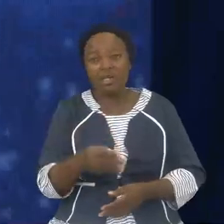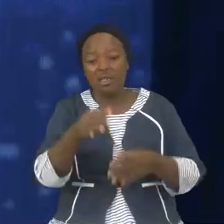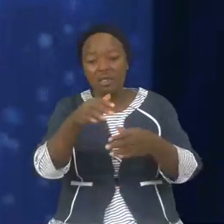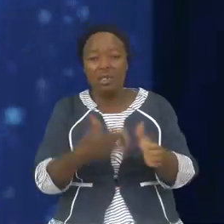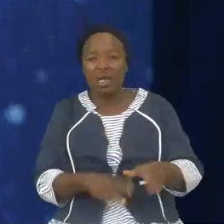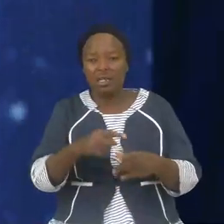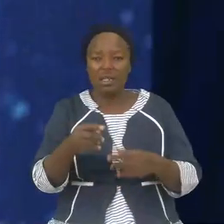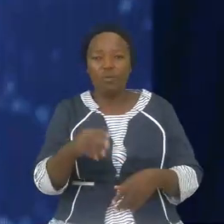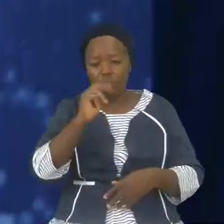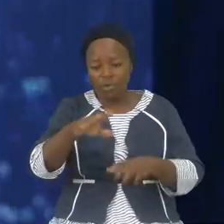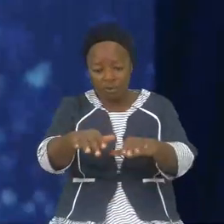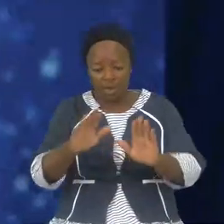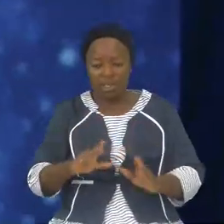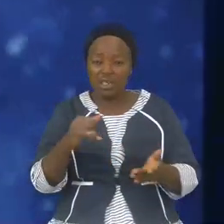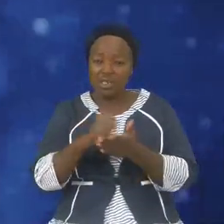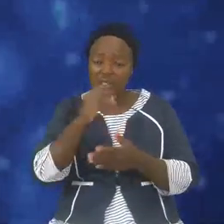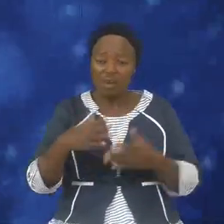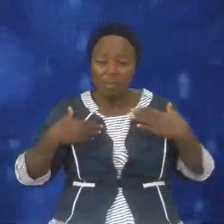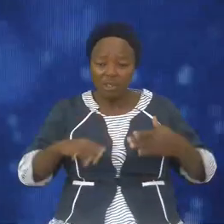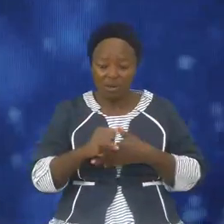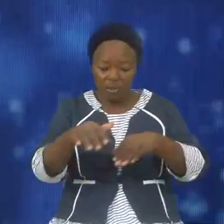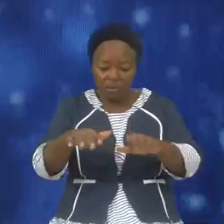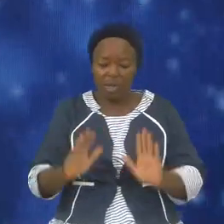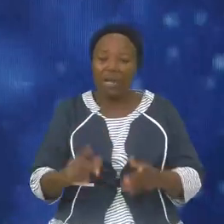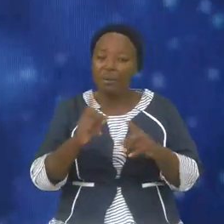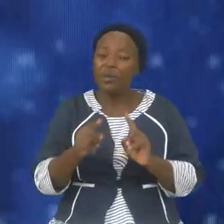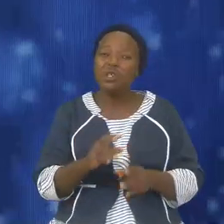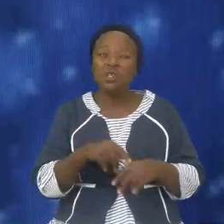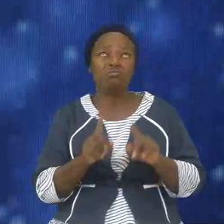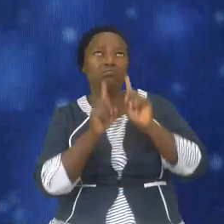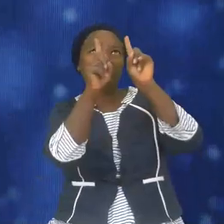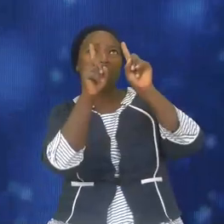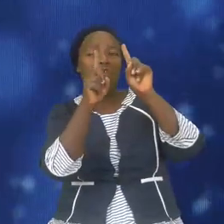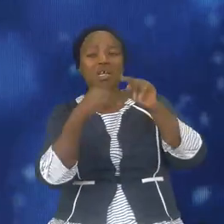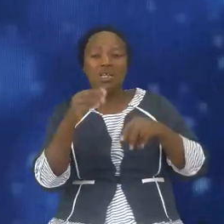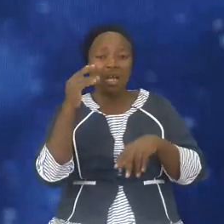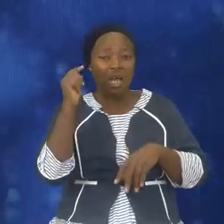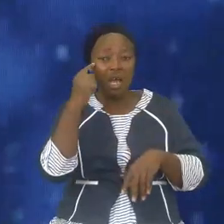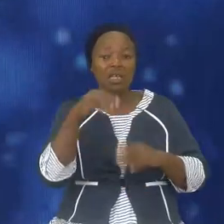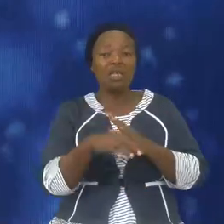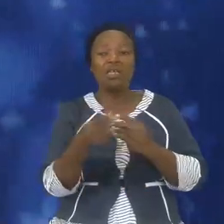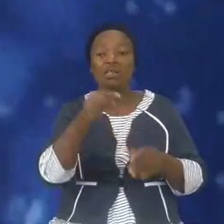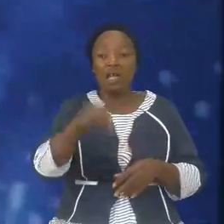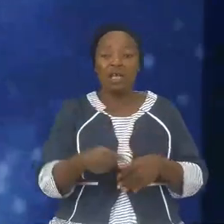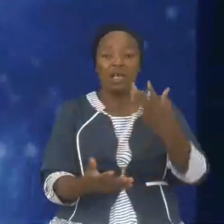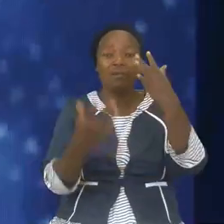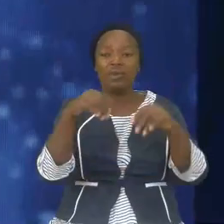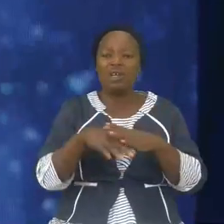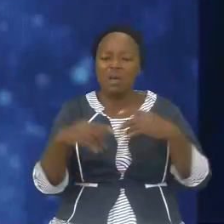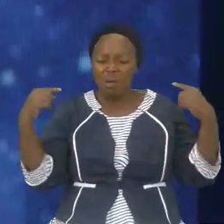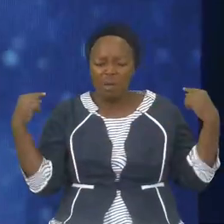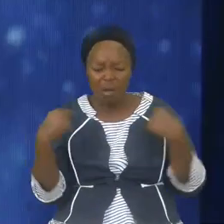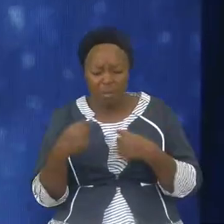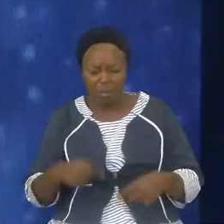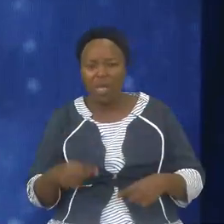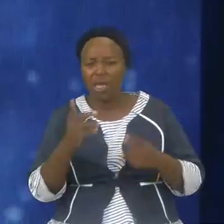il était enseveli, et c'est le corps qui est enseveli. Mais il a élevé ses, il a ouvert ses yeux